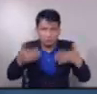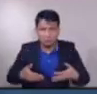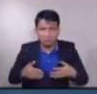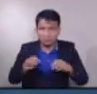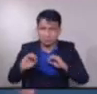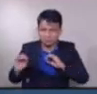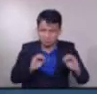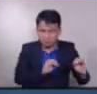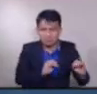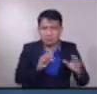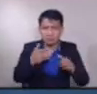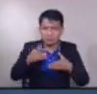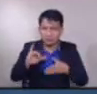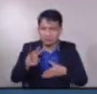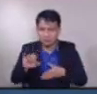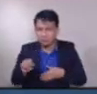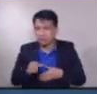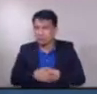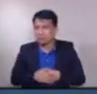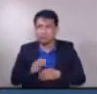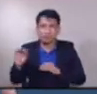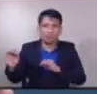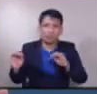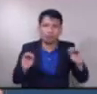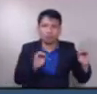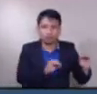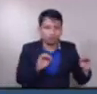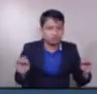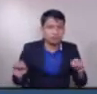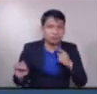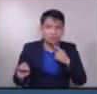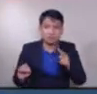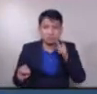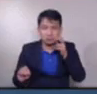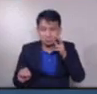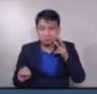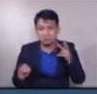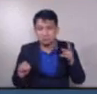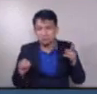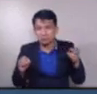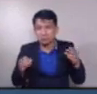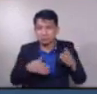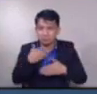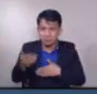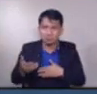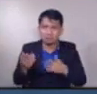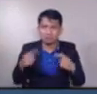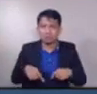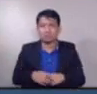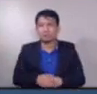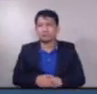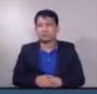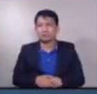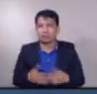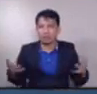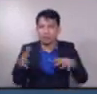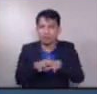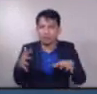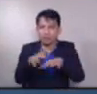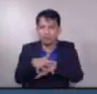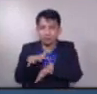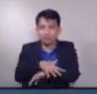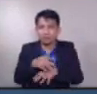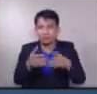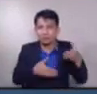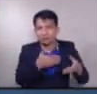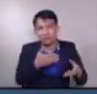magkakasharia na, may civil courts, tapos may kanya-kanya pang mga, baka ganun ang mangyari. Mag-mushroom ang iba-ibang mga